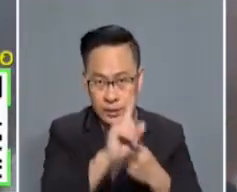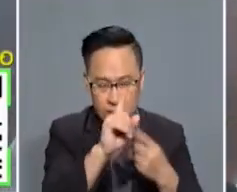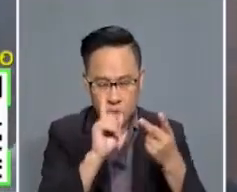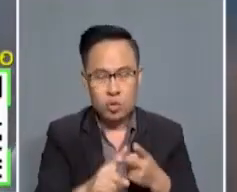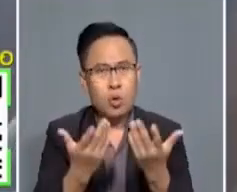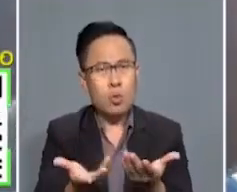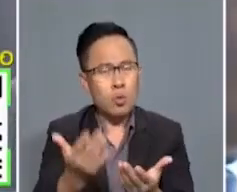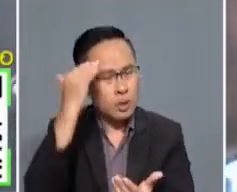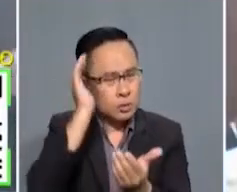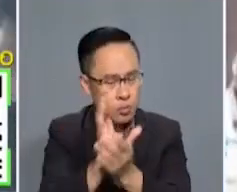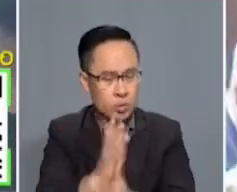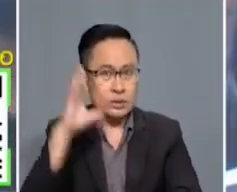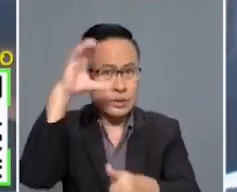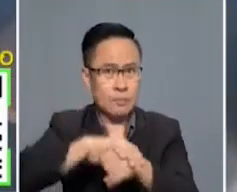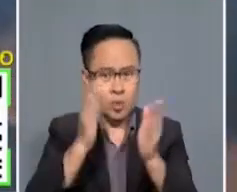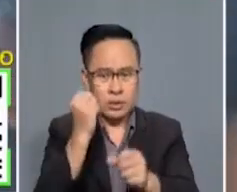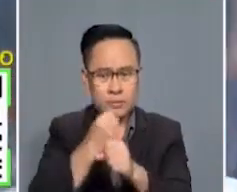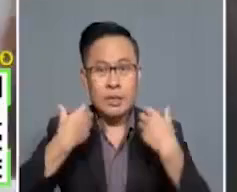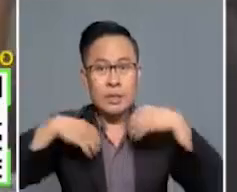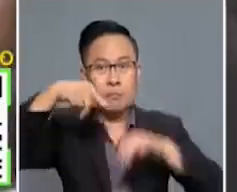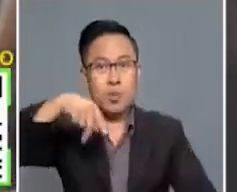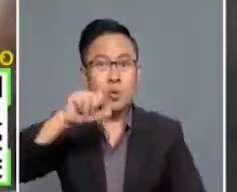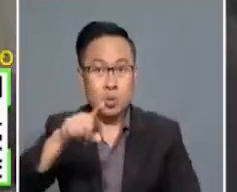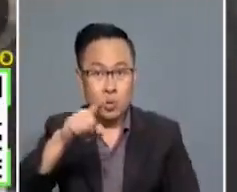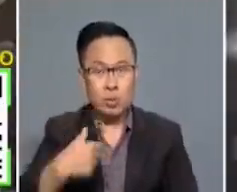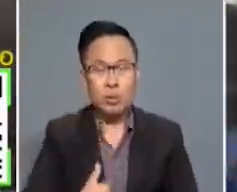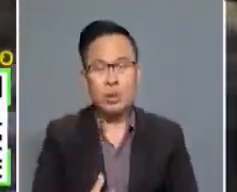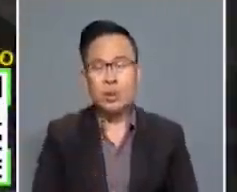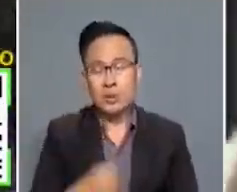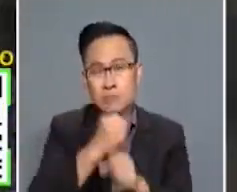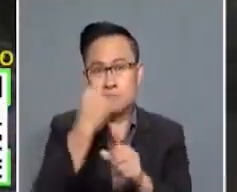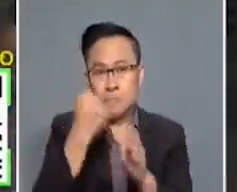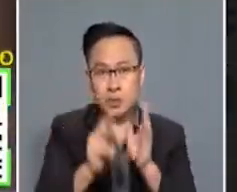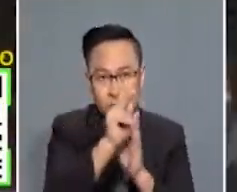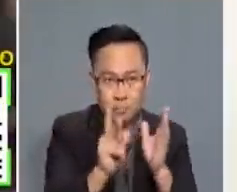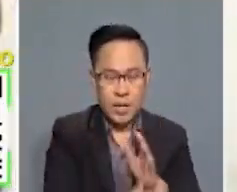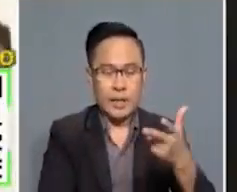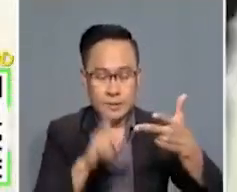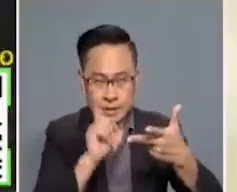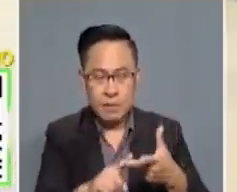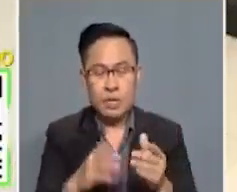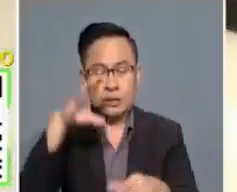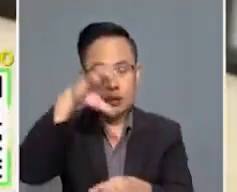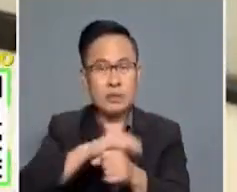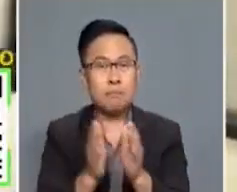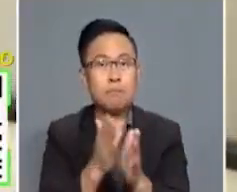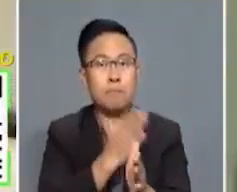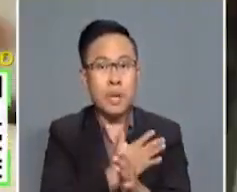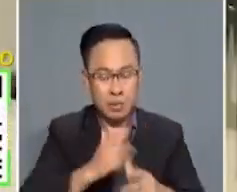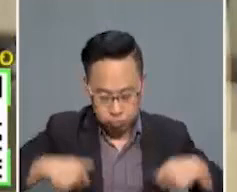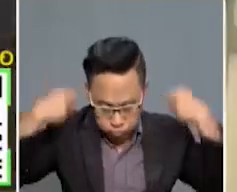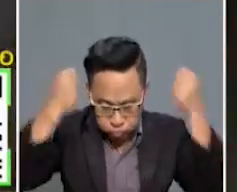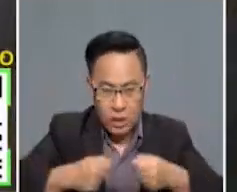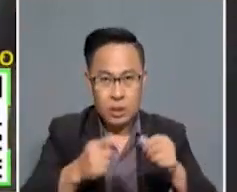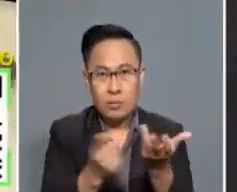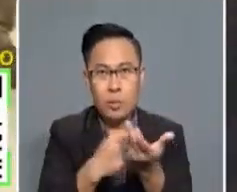โดยหลักฐานยังไม่ชัดเจนแต่จับพระเข้าคุกแถมยังคัดค้านการประกันตัวอีกด้วยด้านพระครูปลัด